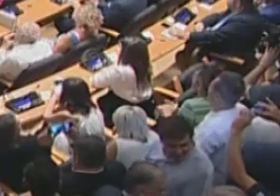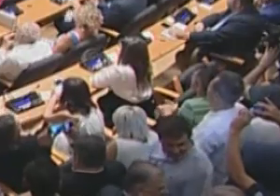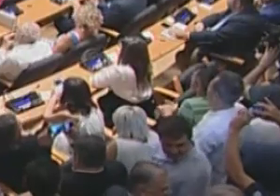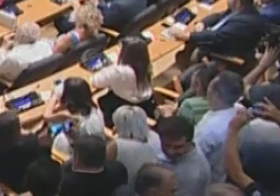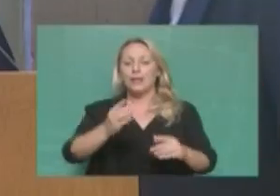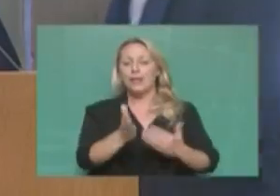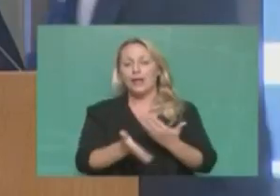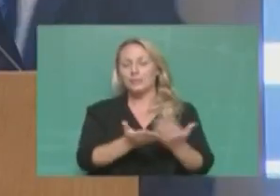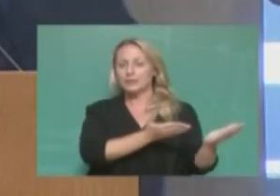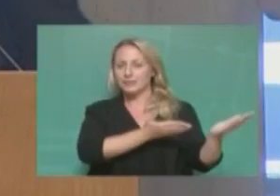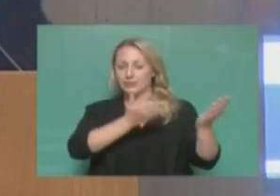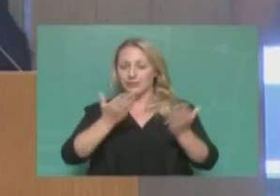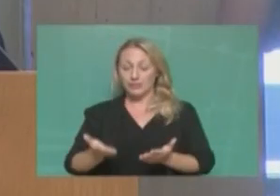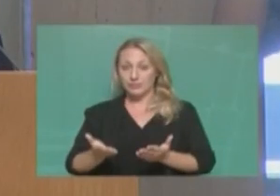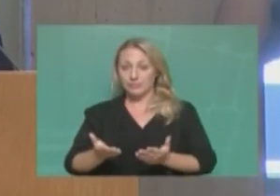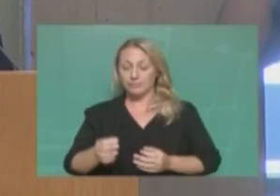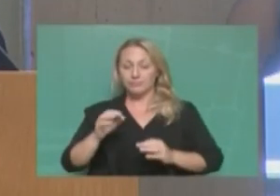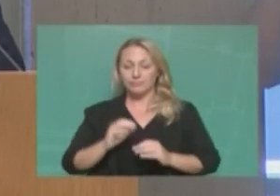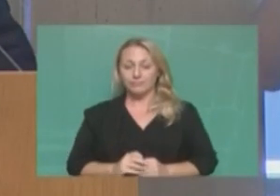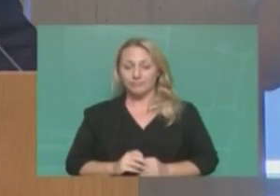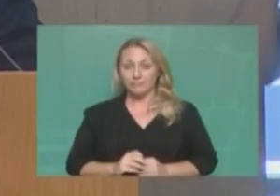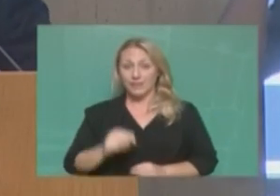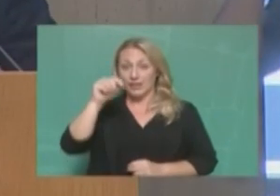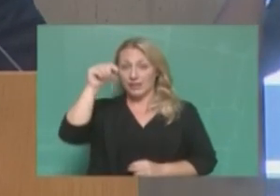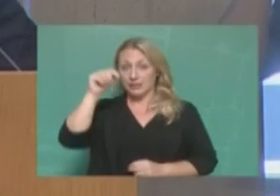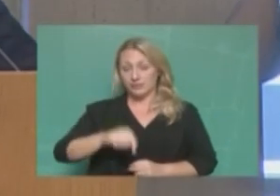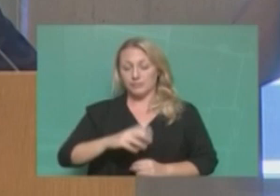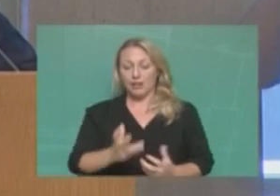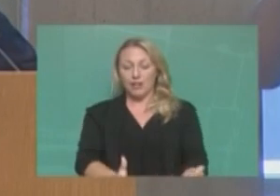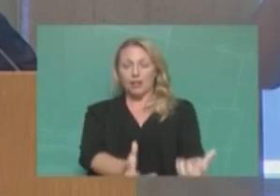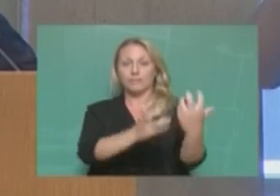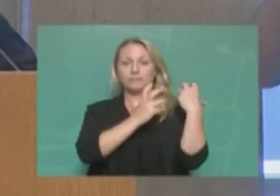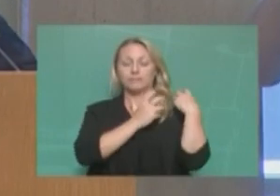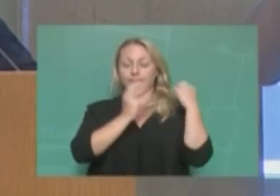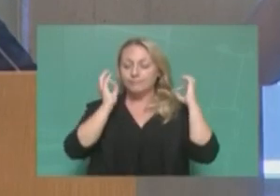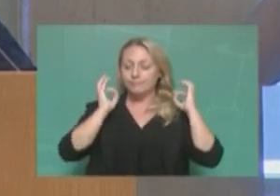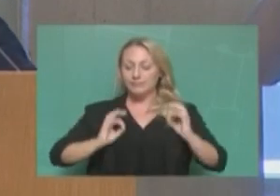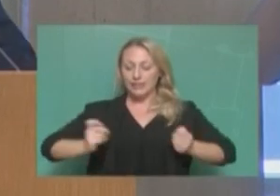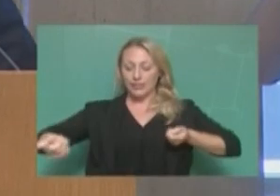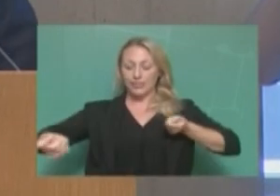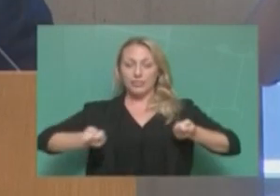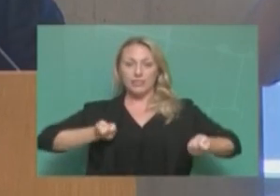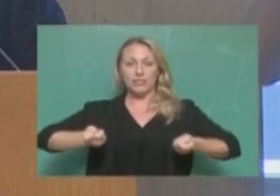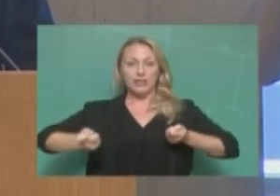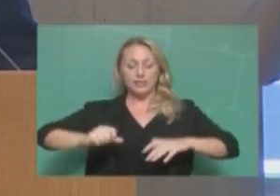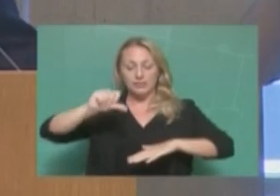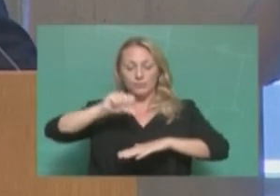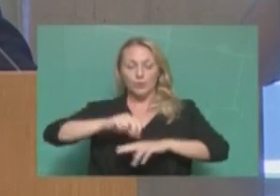χρόνια. Αναλαμβάνω την ευθύνη της διοίκησης της ιστορικής μας